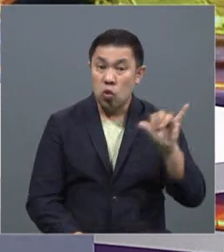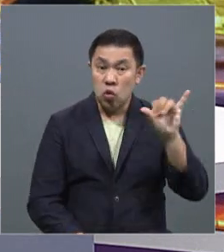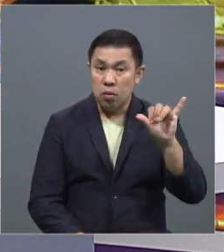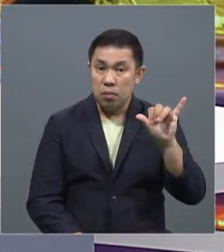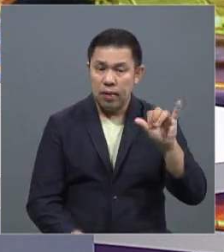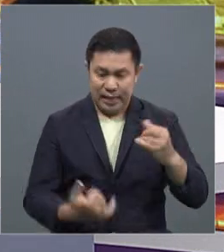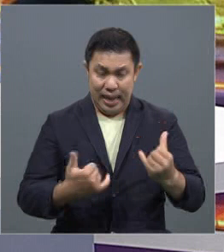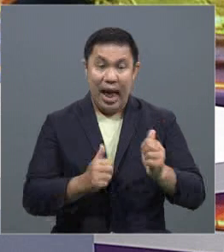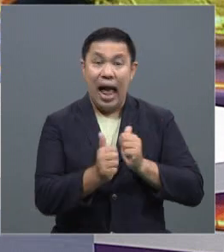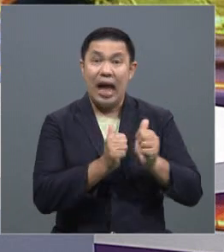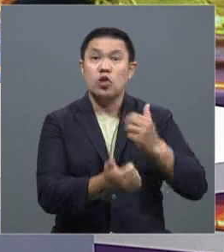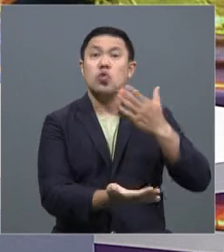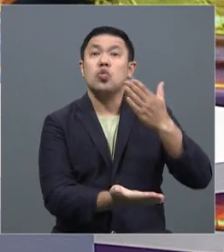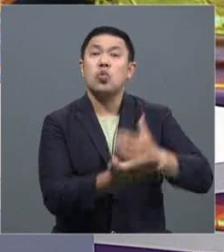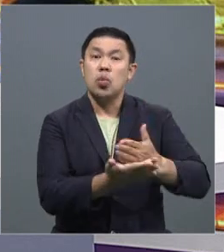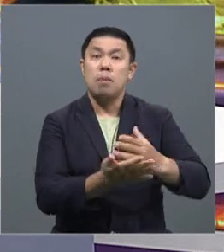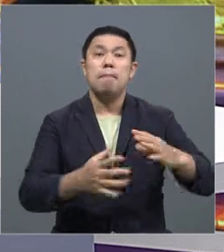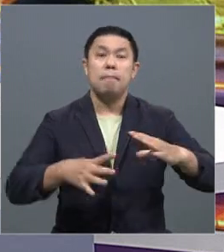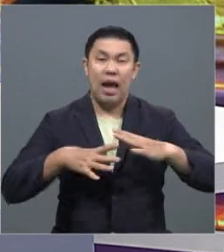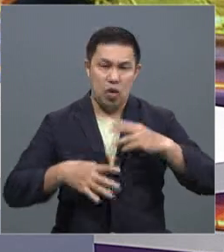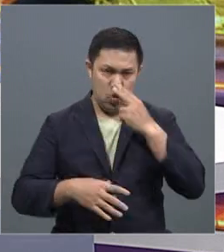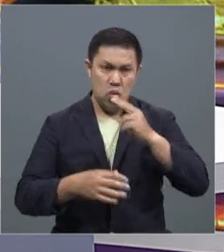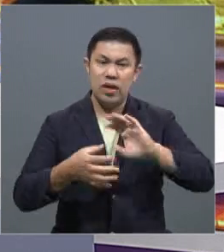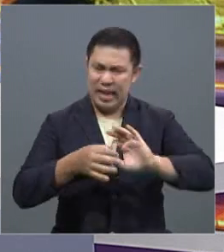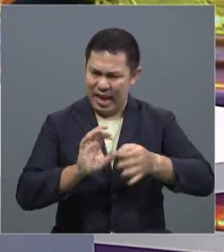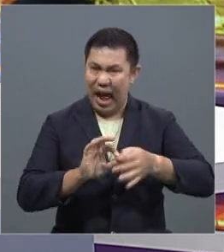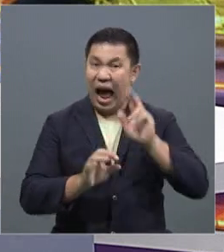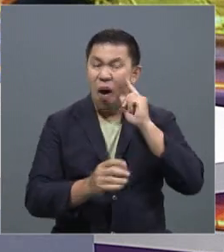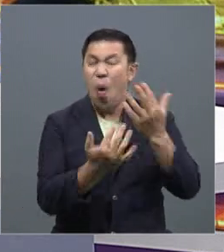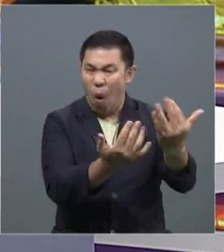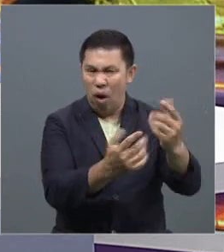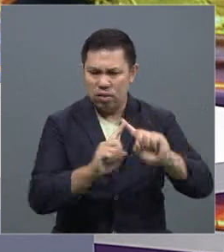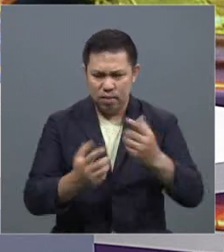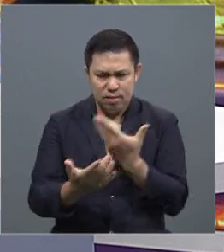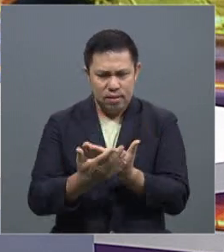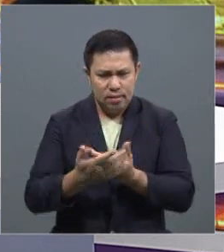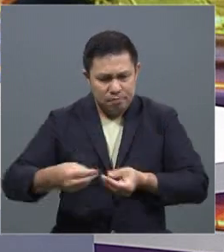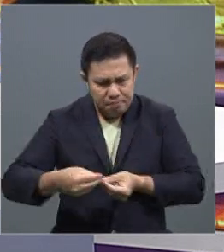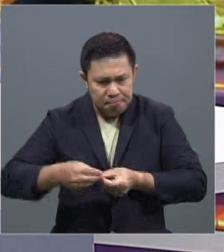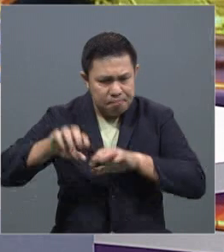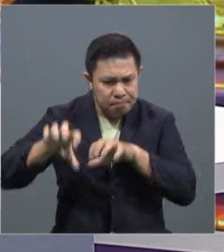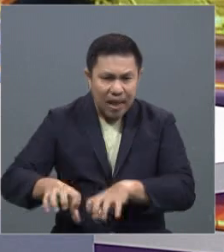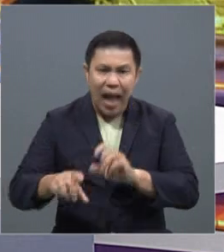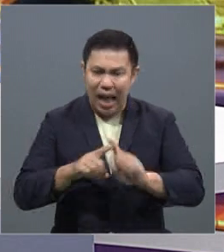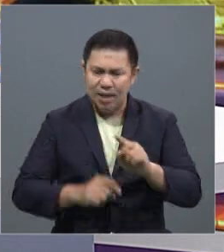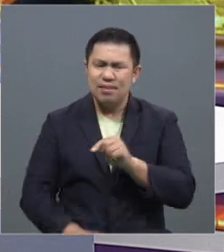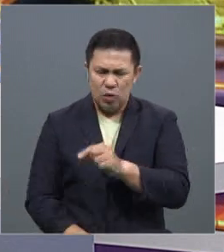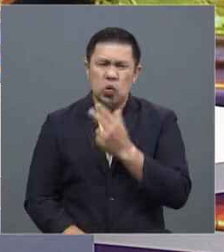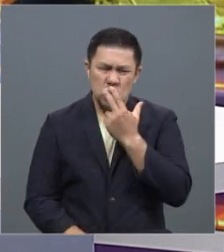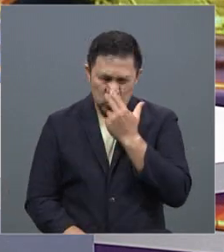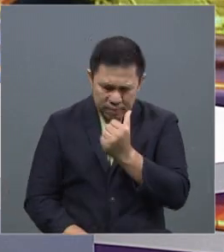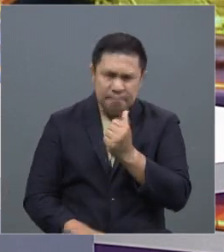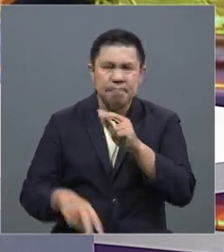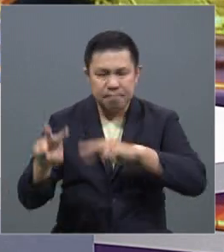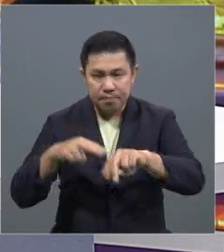ในการพักสนามอยู่มอ่ะเดี๋ยวติดตามในข่าวกีฬาแต่ว่าเรื่องของการพนันเนี่ยมันก็อาจจะต้องเข้าไปดูแลกันมากขึ้นนะคะโดย